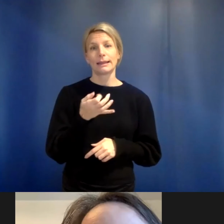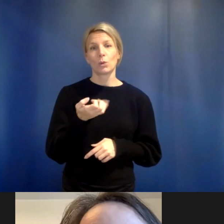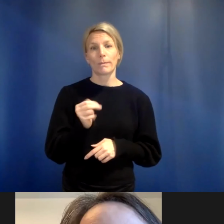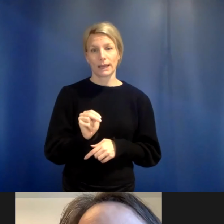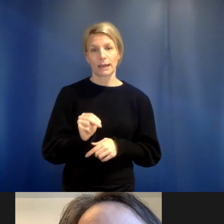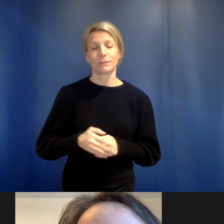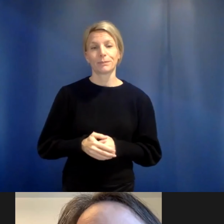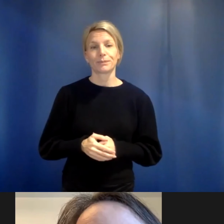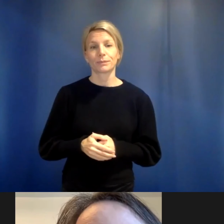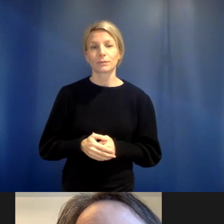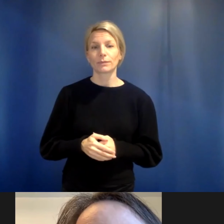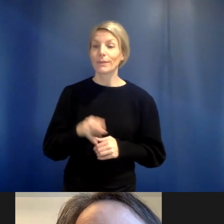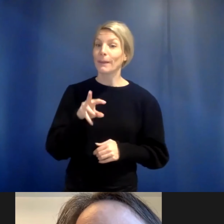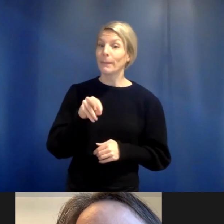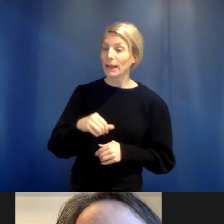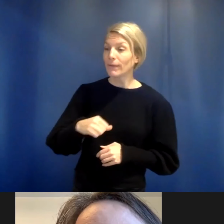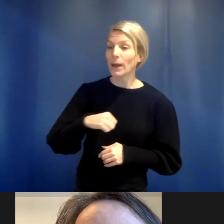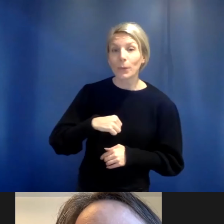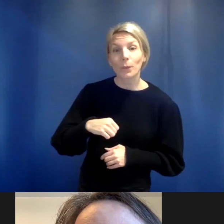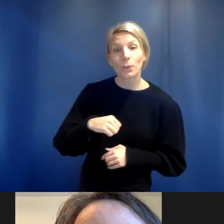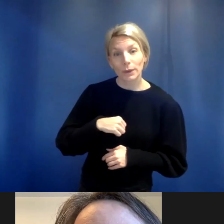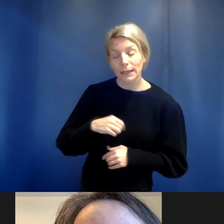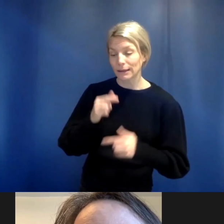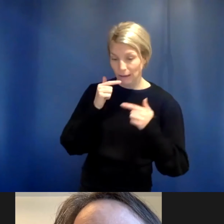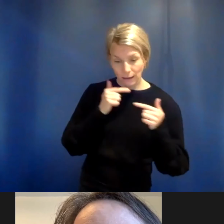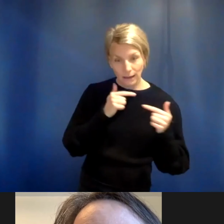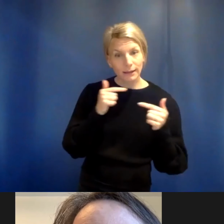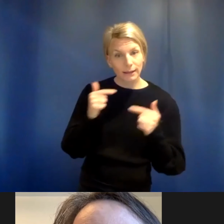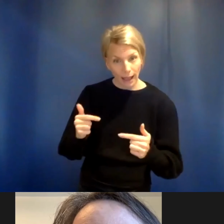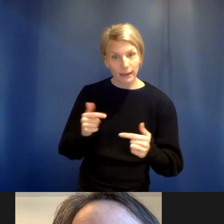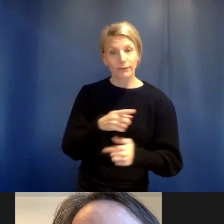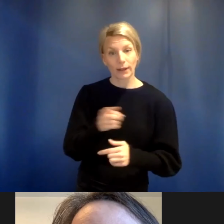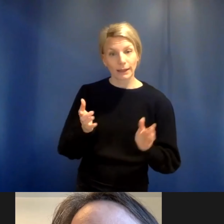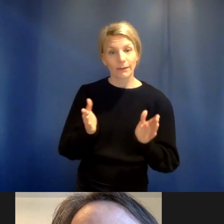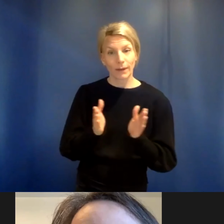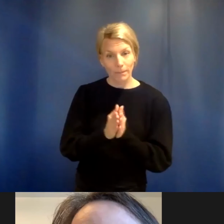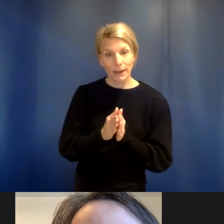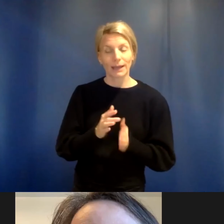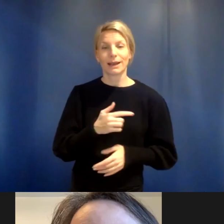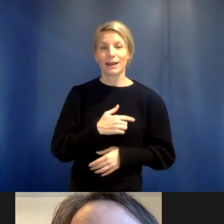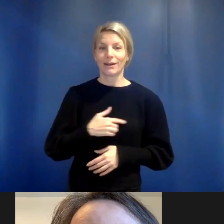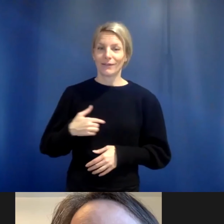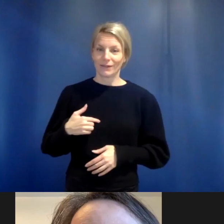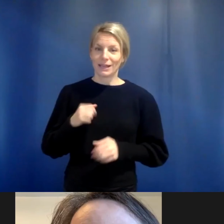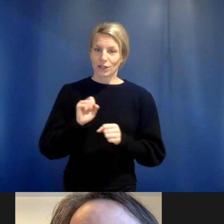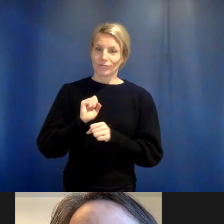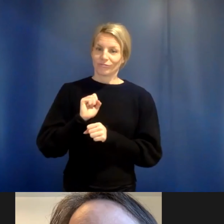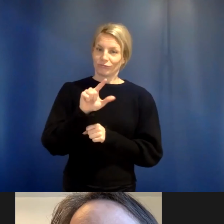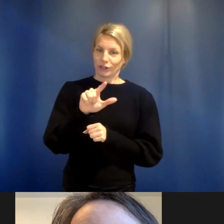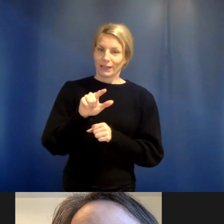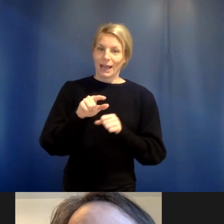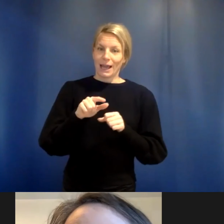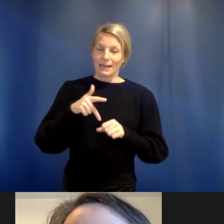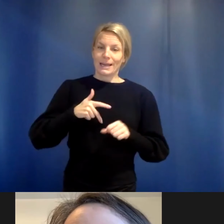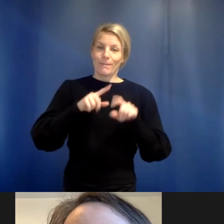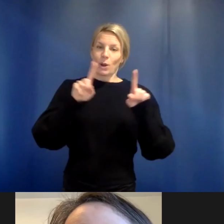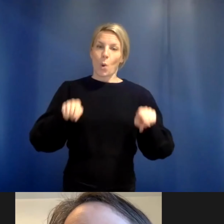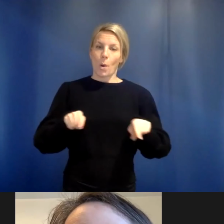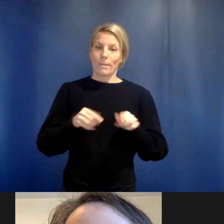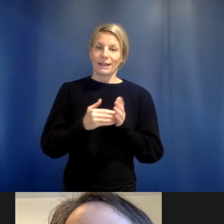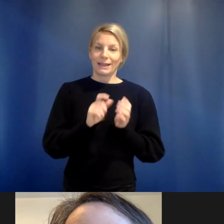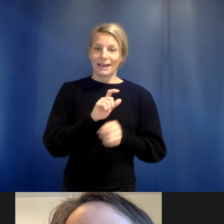Vad roligt. Tack ska ni ha för att ni var med. Vi kommer se till att ni får diplomen så att ni kan läsa dem med